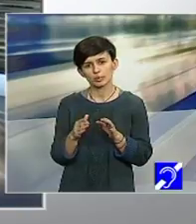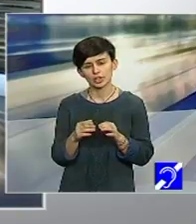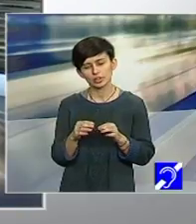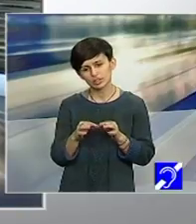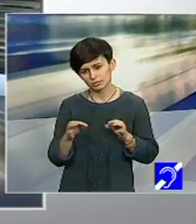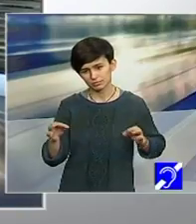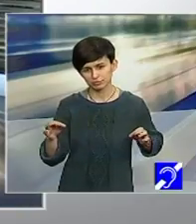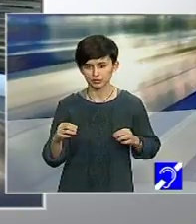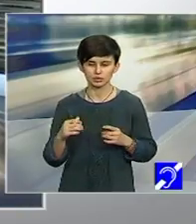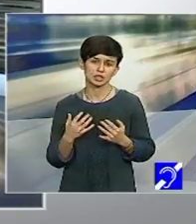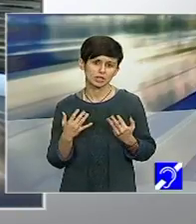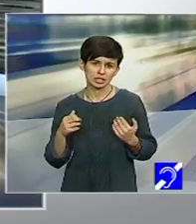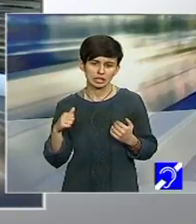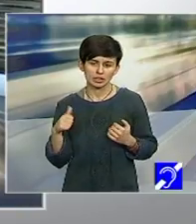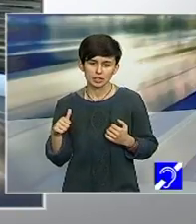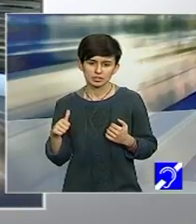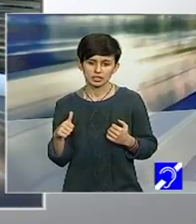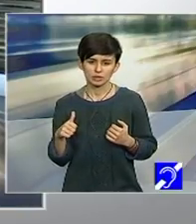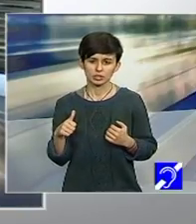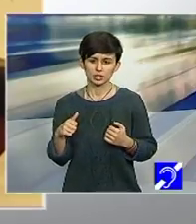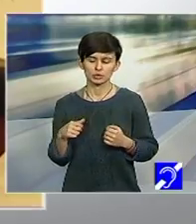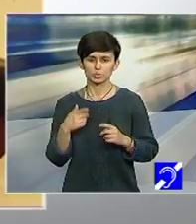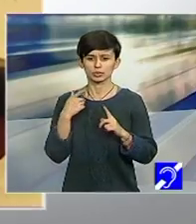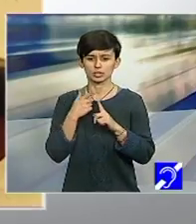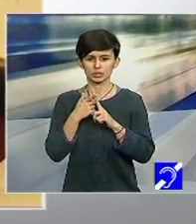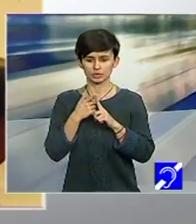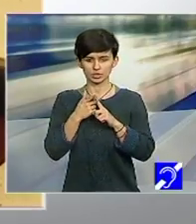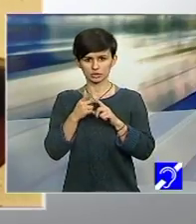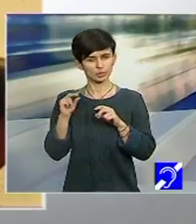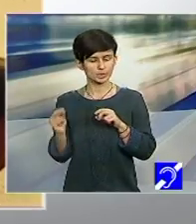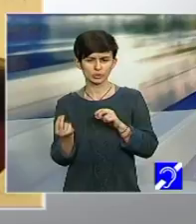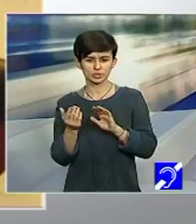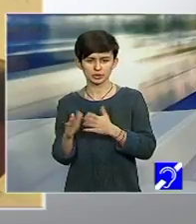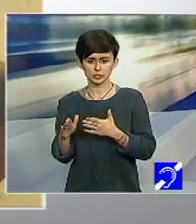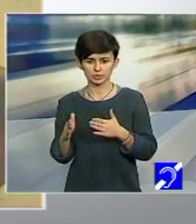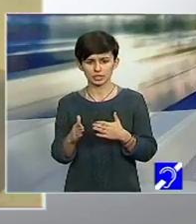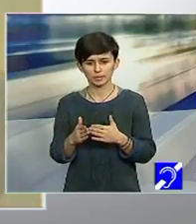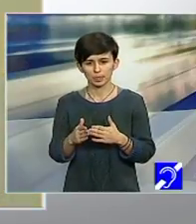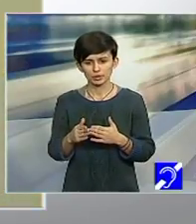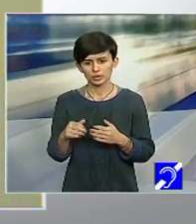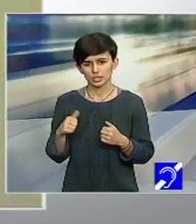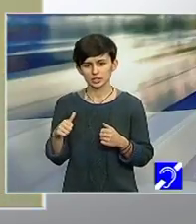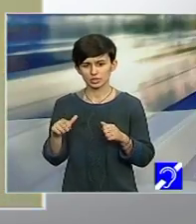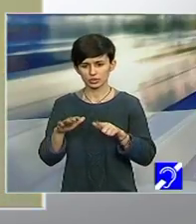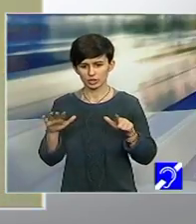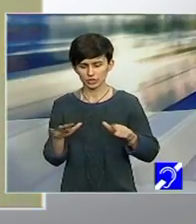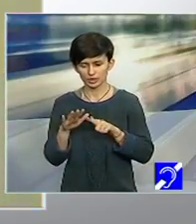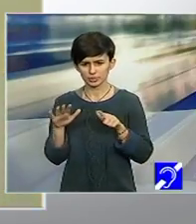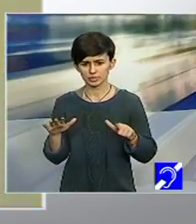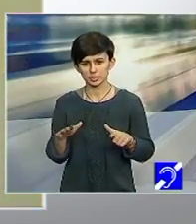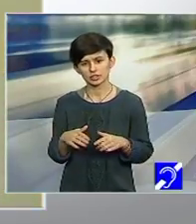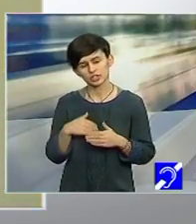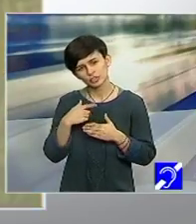secole, cu un accent deosebit pe începând cu secolul al XVII-lea și până în zilele noastre, pentru